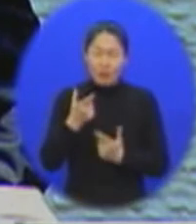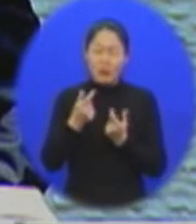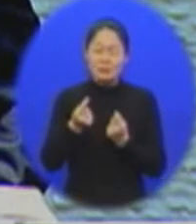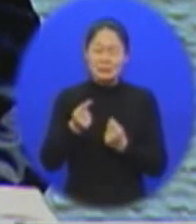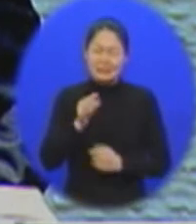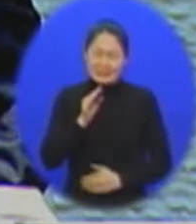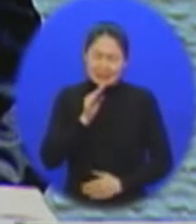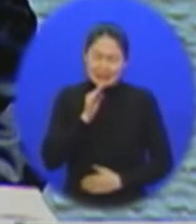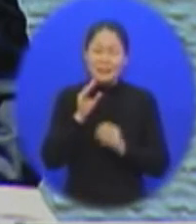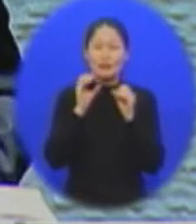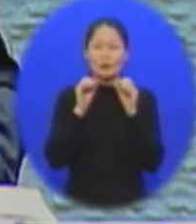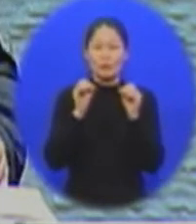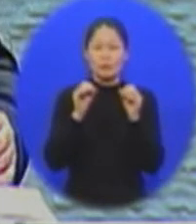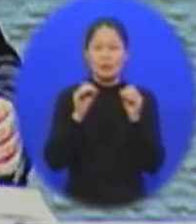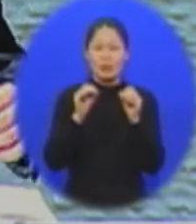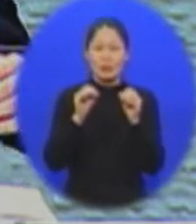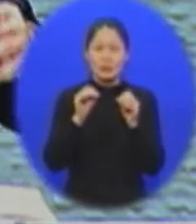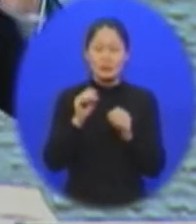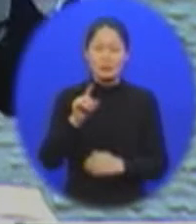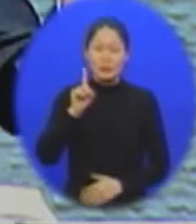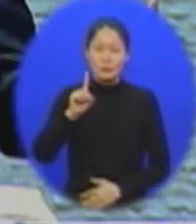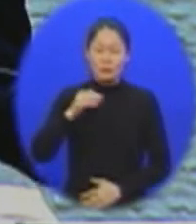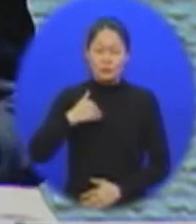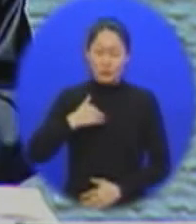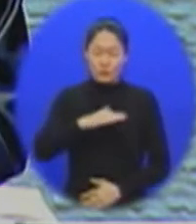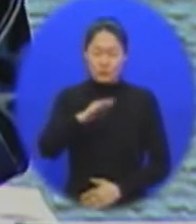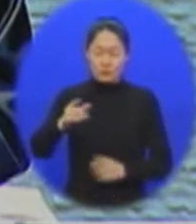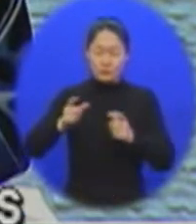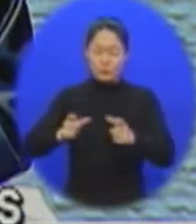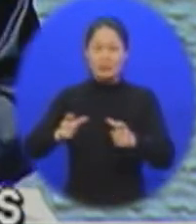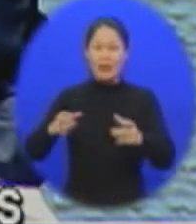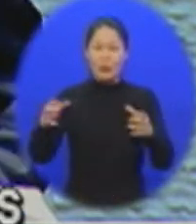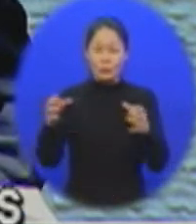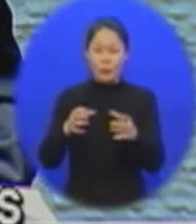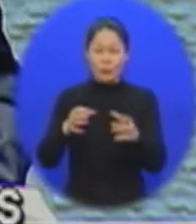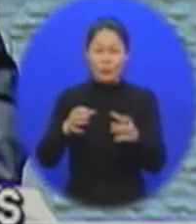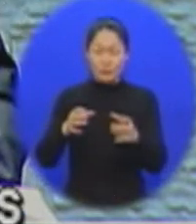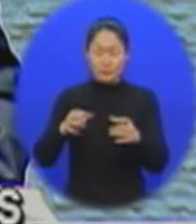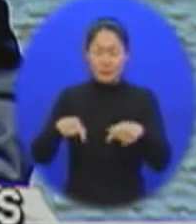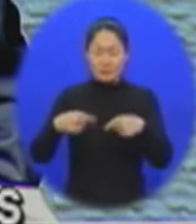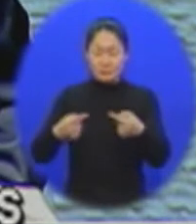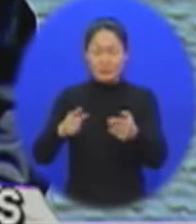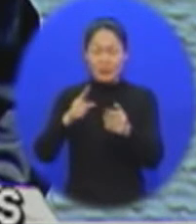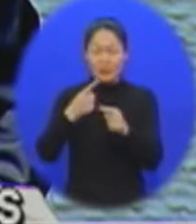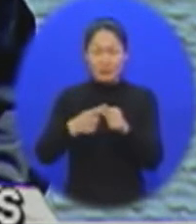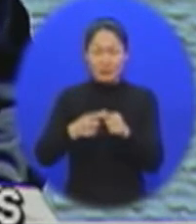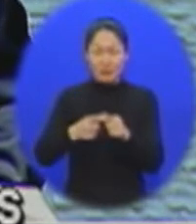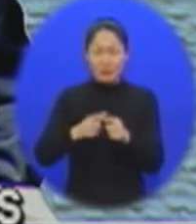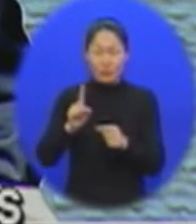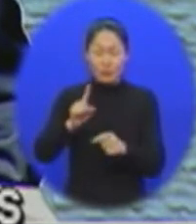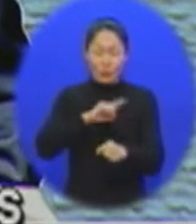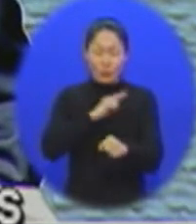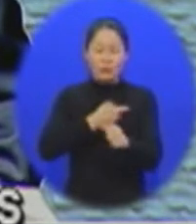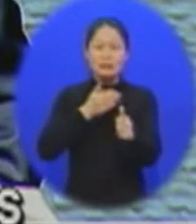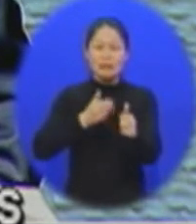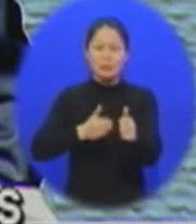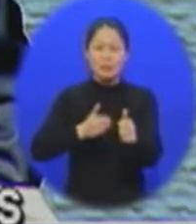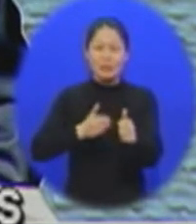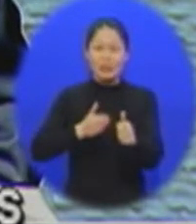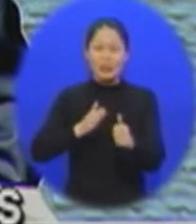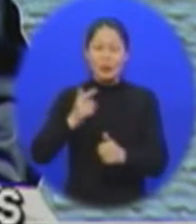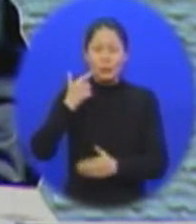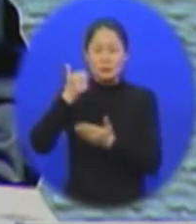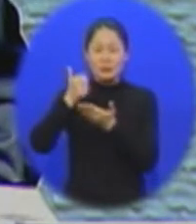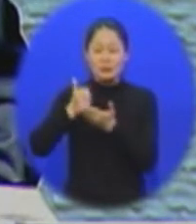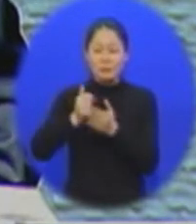해요 한번은 우리 소 꺅 모임에 갔다가 어느 권사님께서 목사님 아이들이